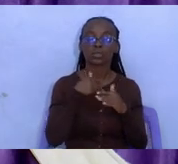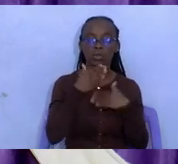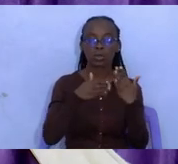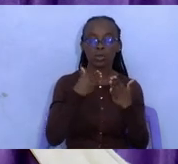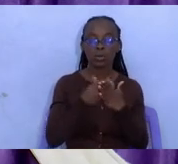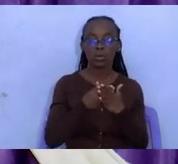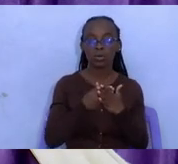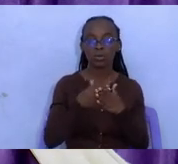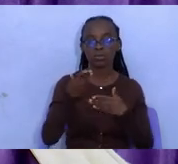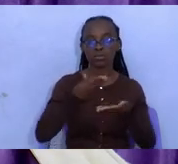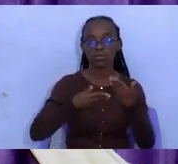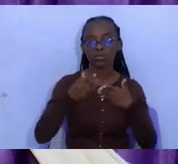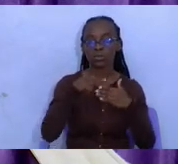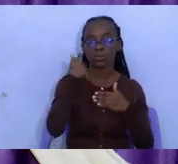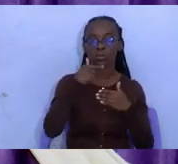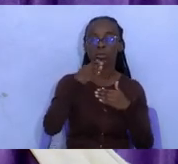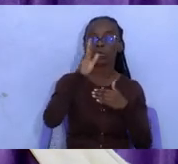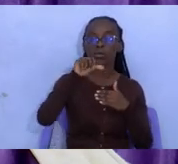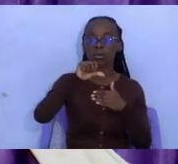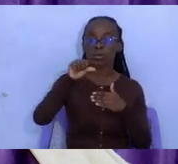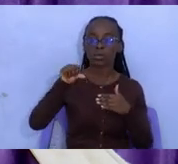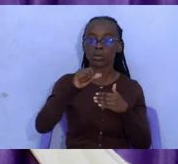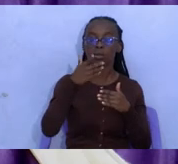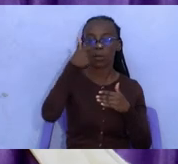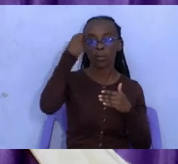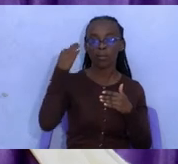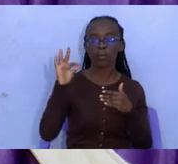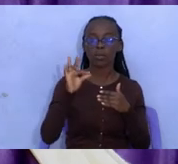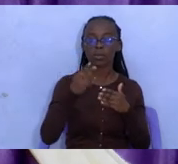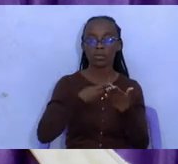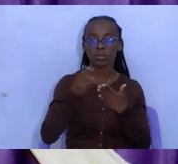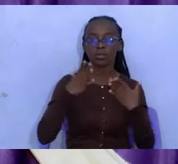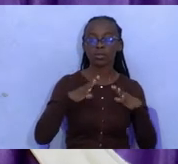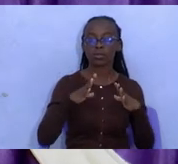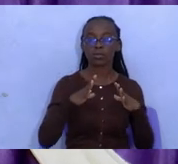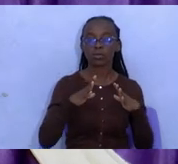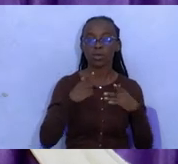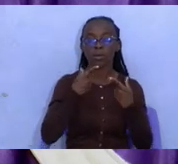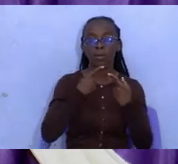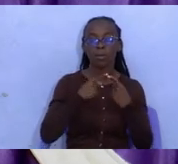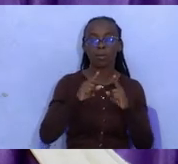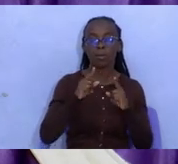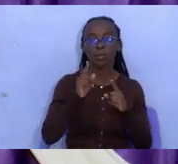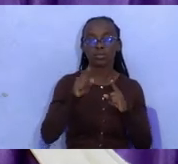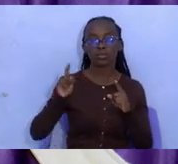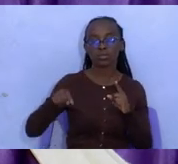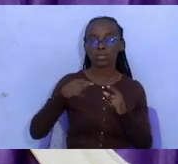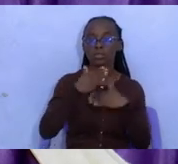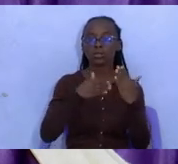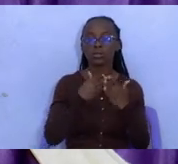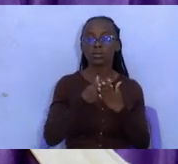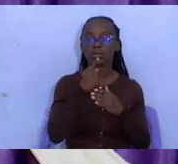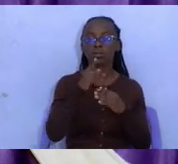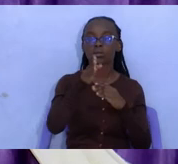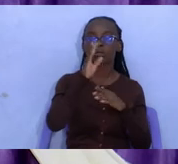amewatia mafuta kwa sababu ya watakatifu. Lakini hauhitaji wote ulimwengu yote ndio Mungu